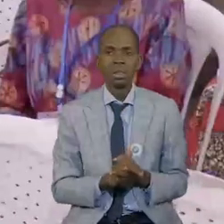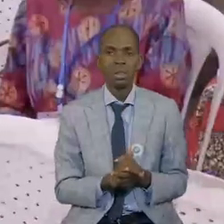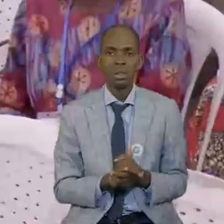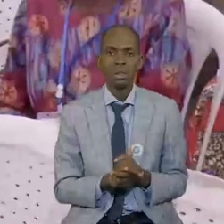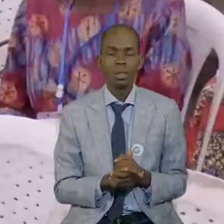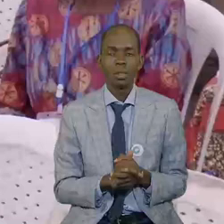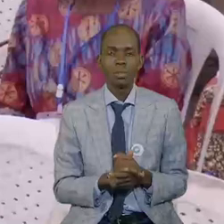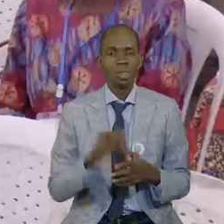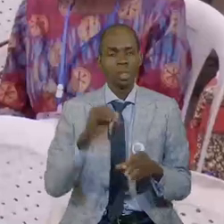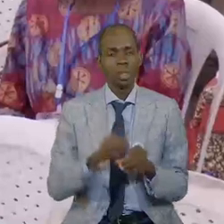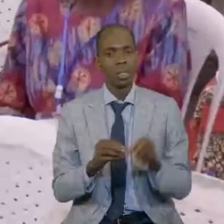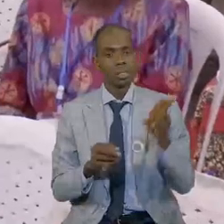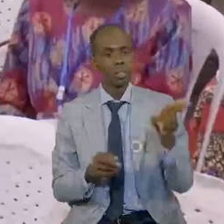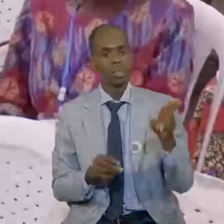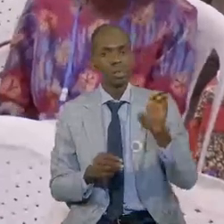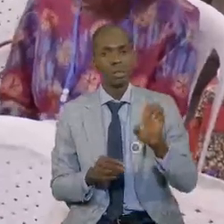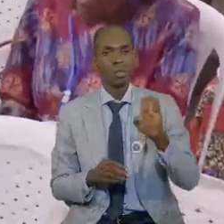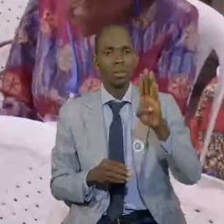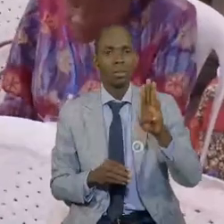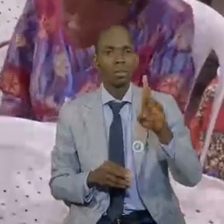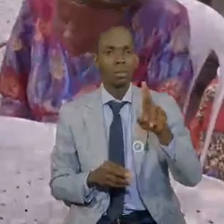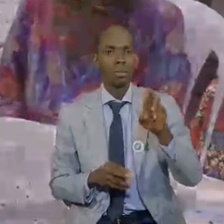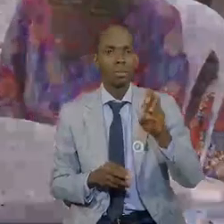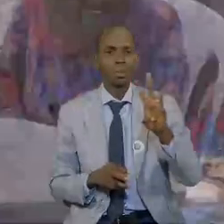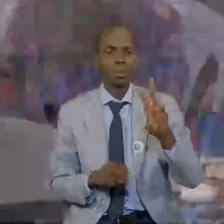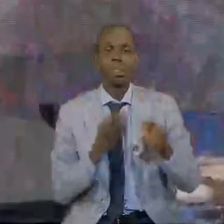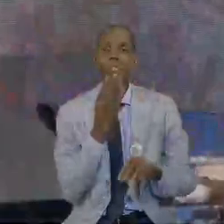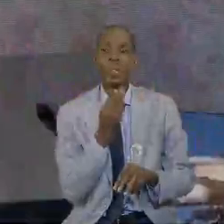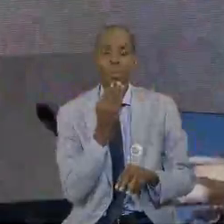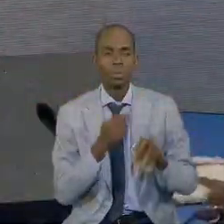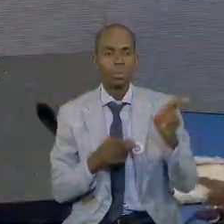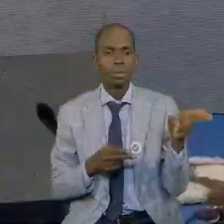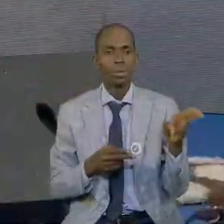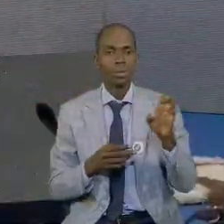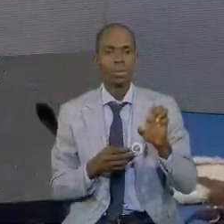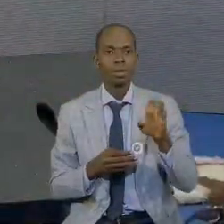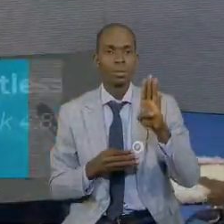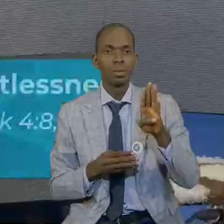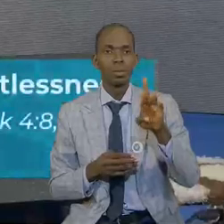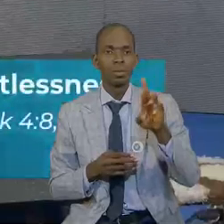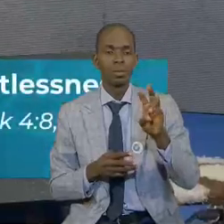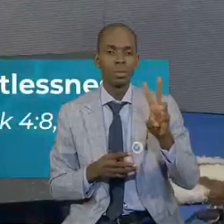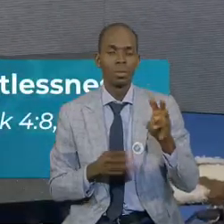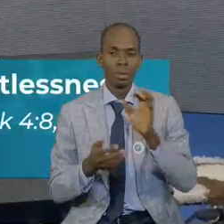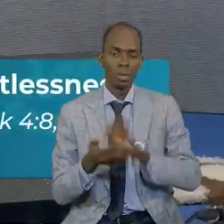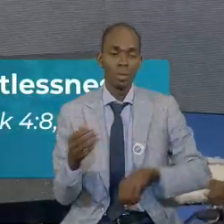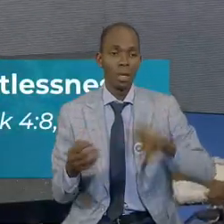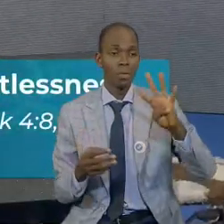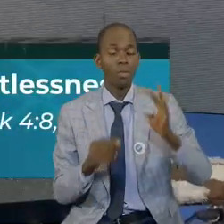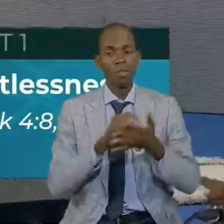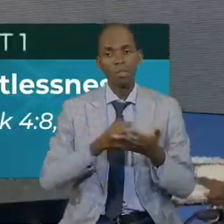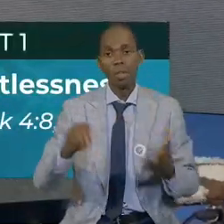at Hebrews chapter 4 verse 14. Hébreux 4, 14. Hebrews chapter 4 verse 14. Hébreux